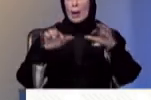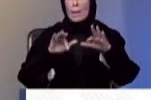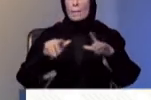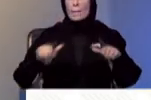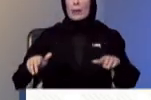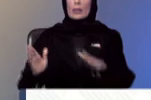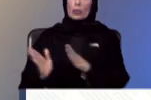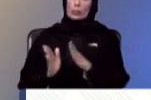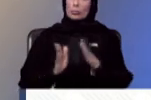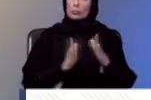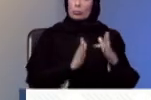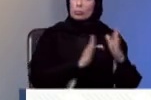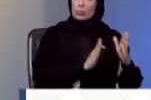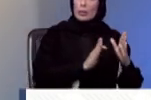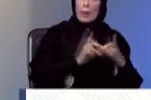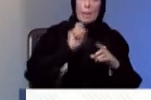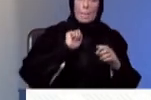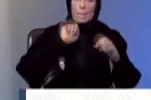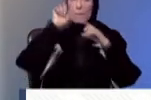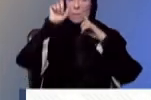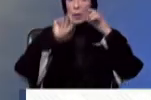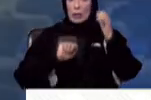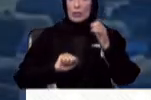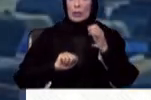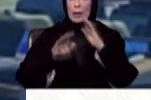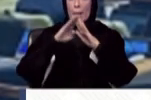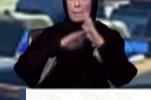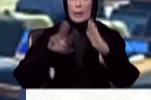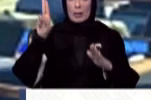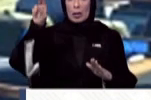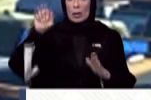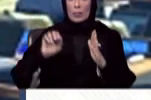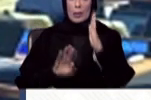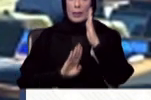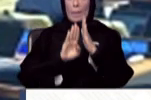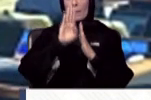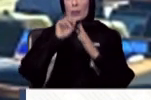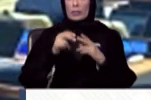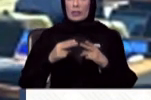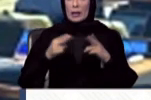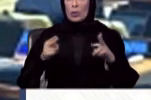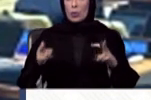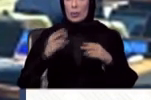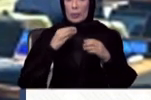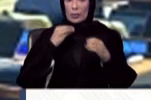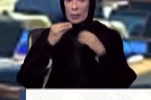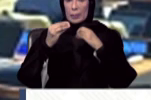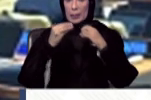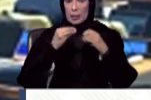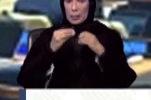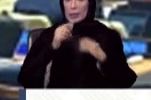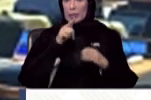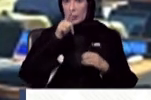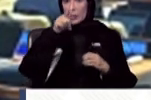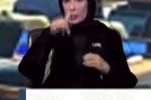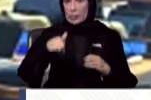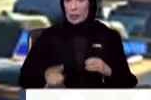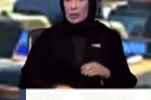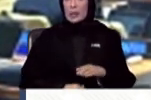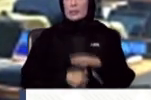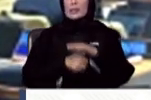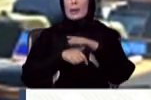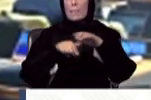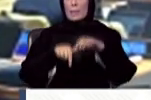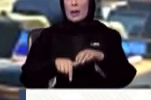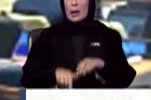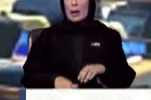من الاتحاد الدولي للاتصالات وبرنامج الامم المتحده الانمائيه وقد افتتح الحوار التفاعلي بكلمات من فخامه الرئيس